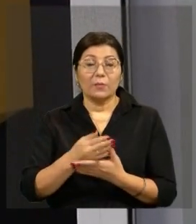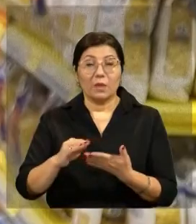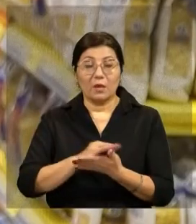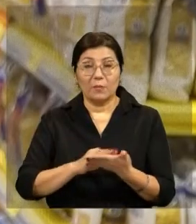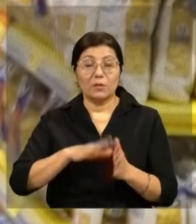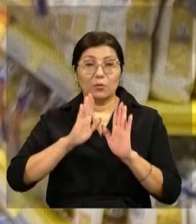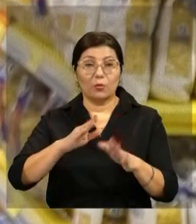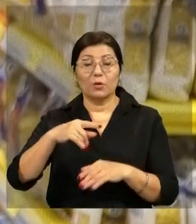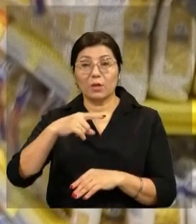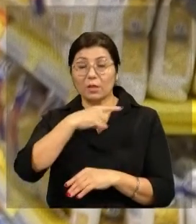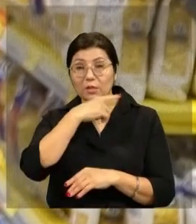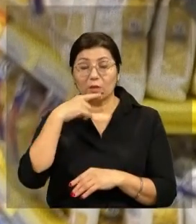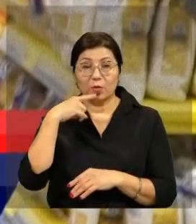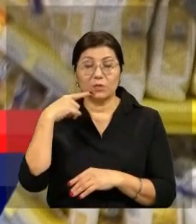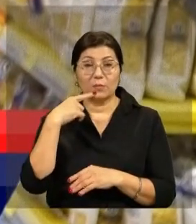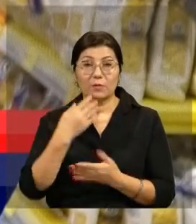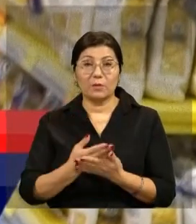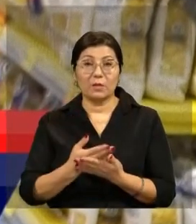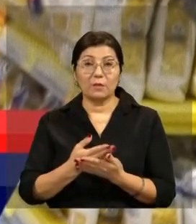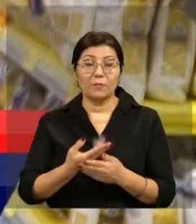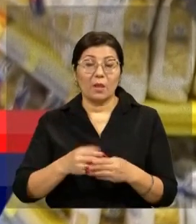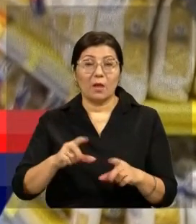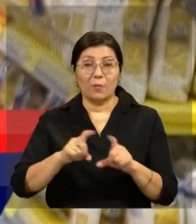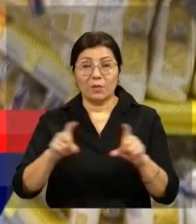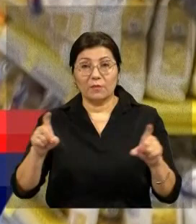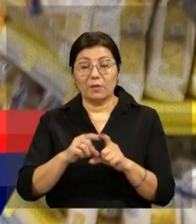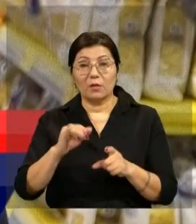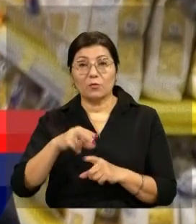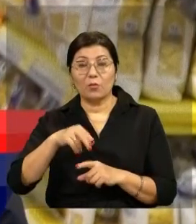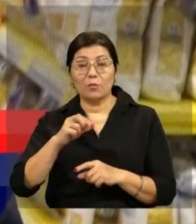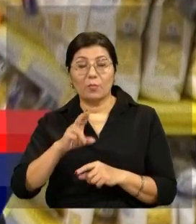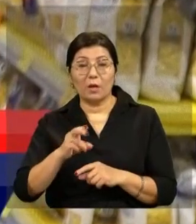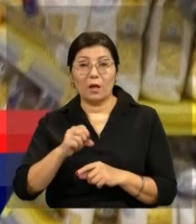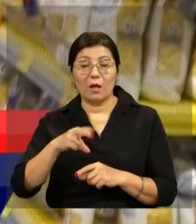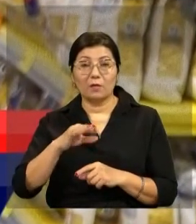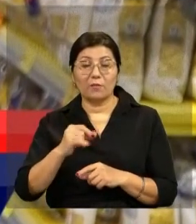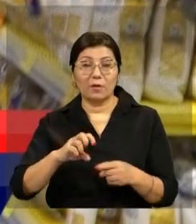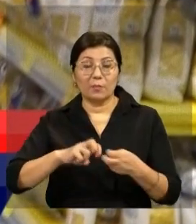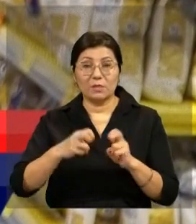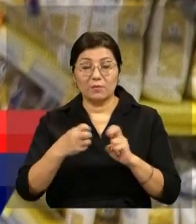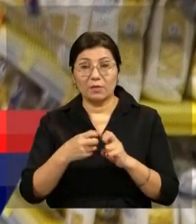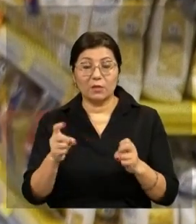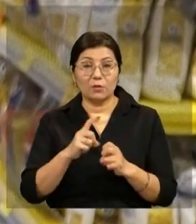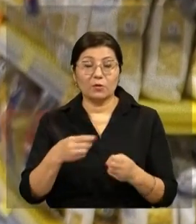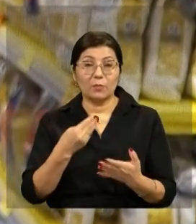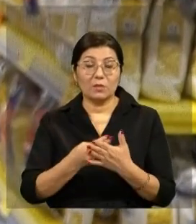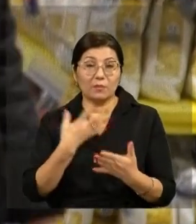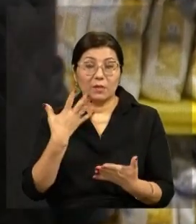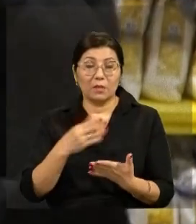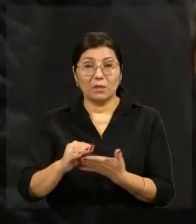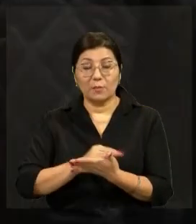языку. Мы побывали в магазине бытовой техники «Сулпак» в Анваре. Наша проблема заключается в том, что ценники на каждый